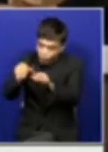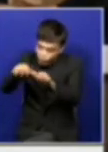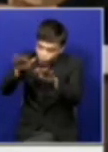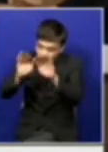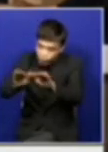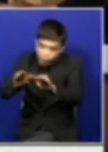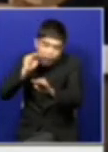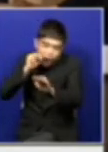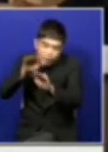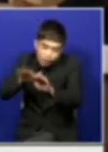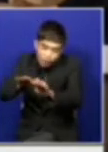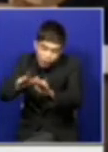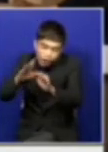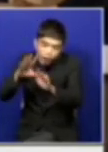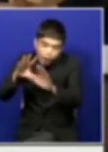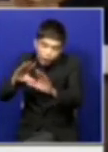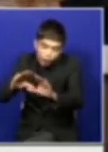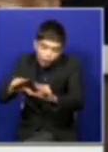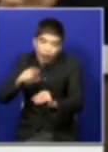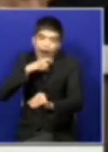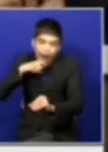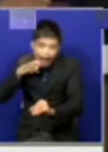แบบ